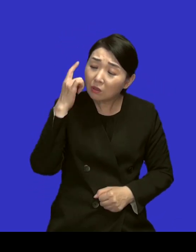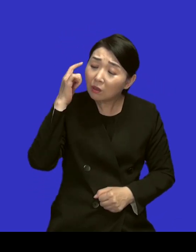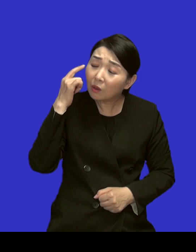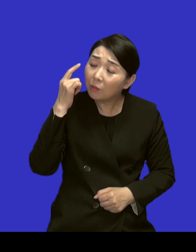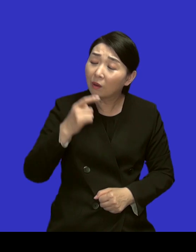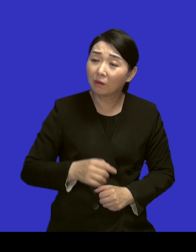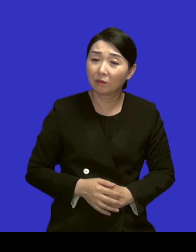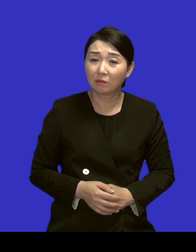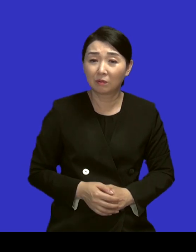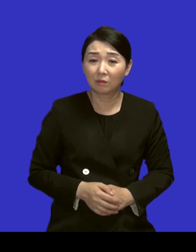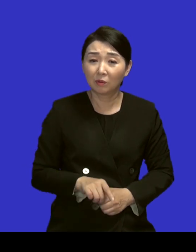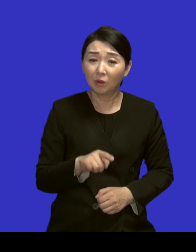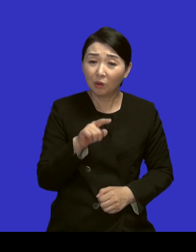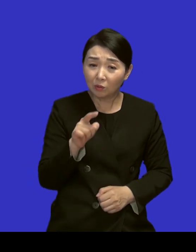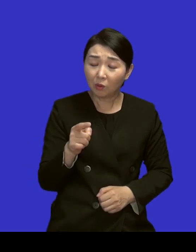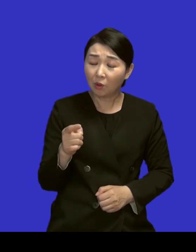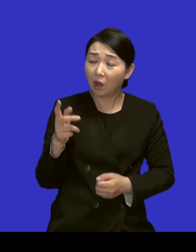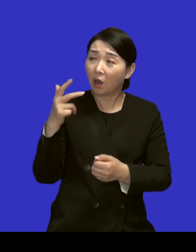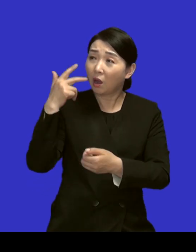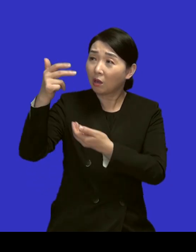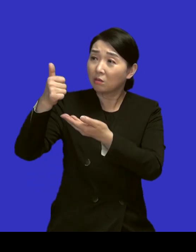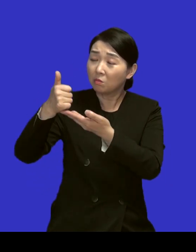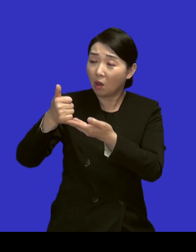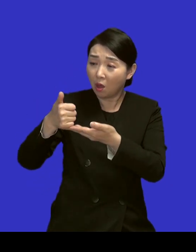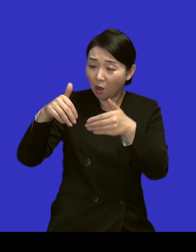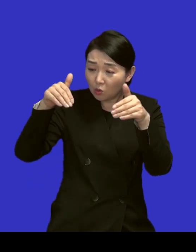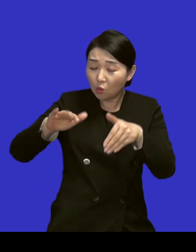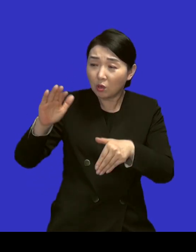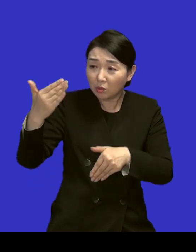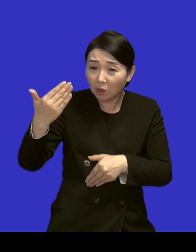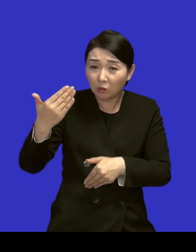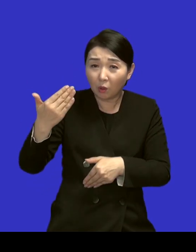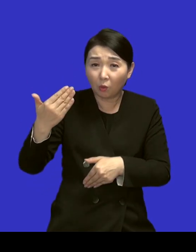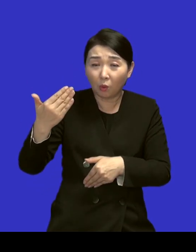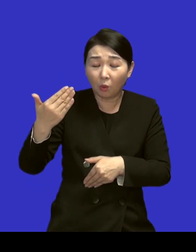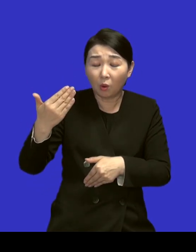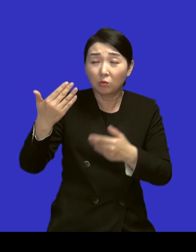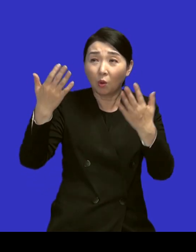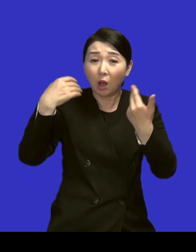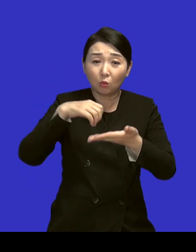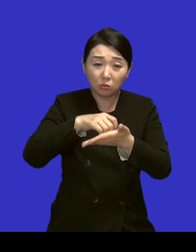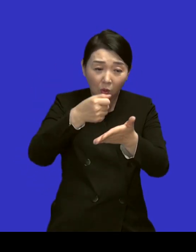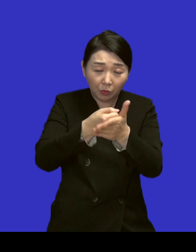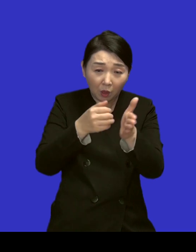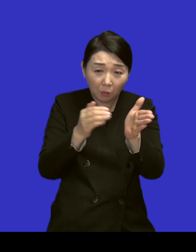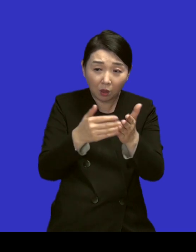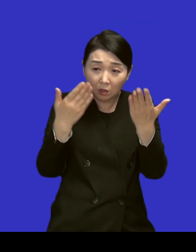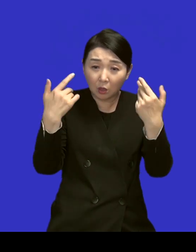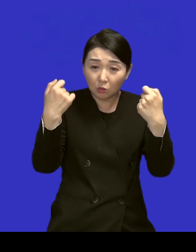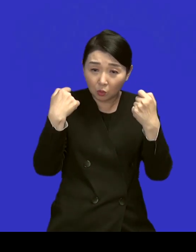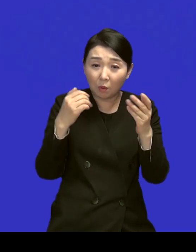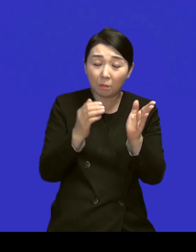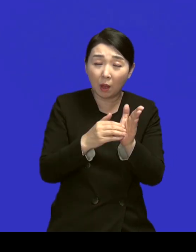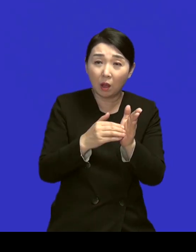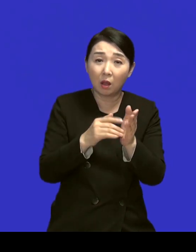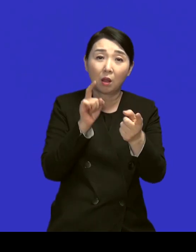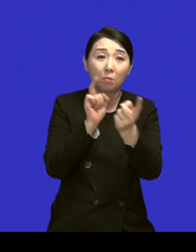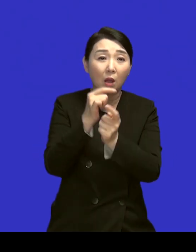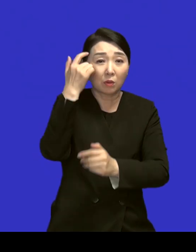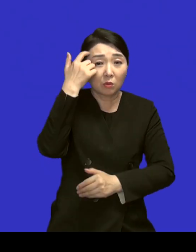해봐. 너가 주의 종이 되겠다고 하고 간 그 길은 너가 그 학교 졸업하고 만날